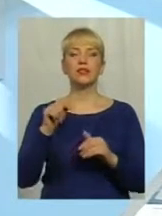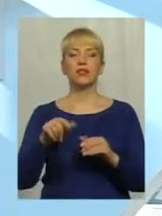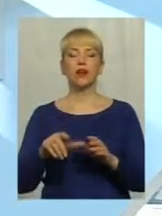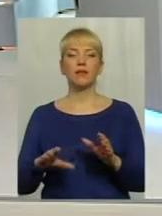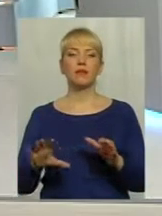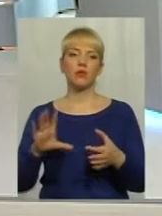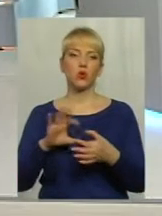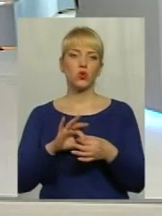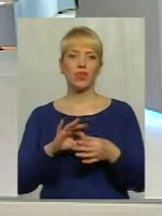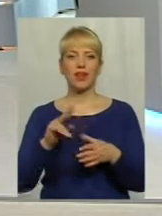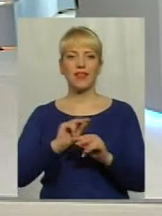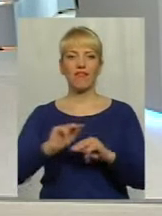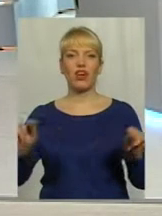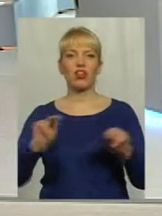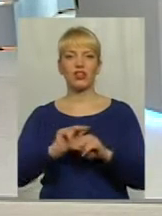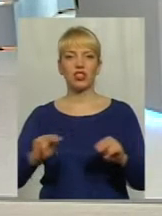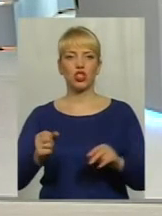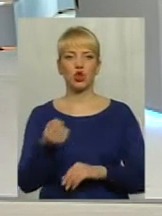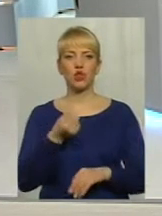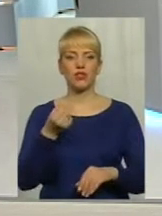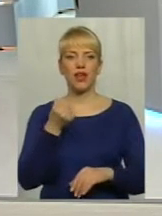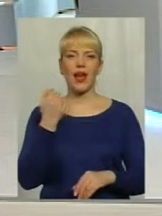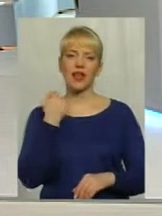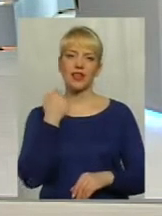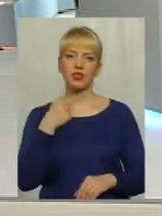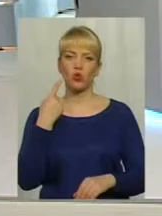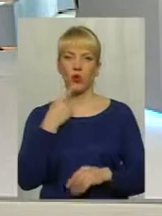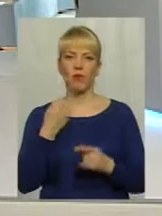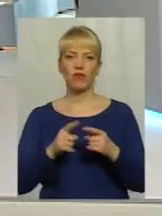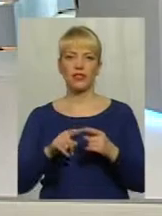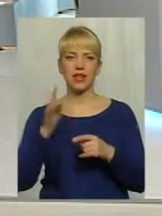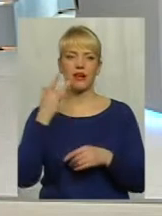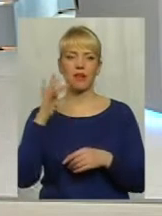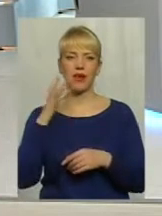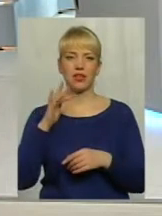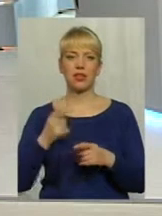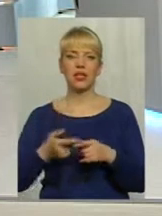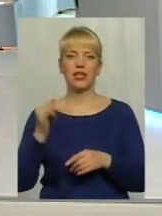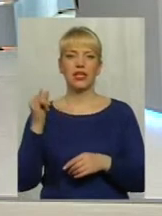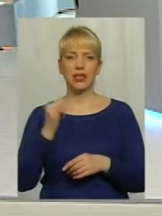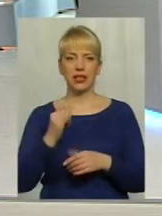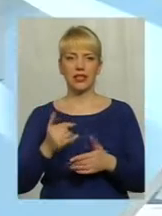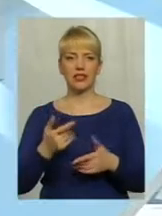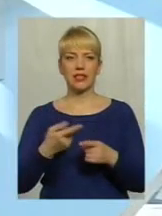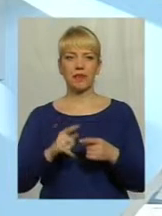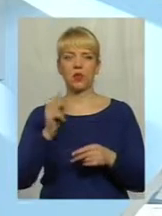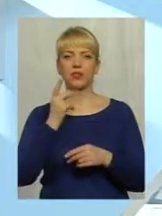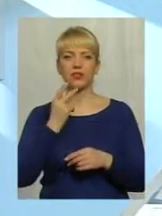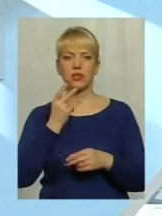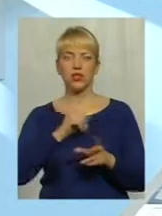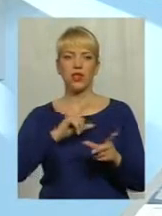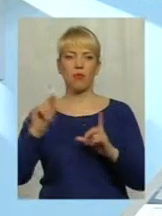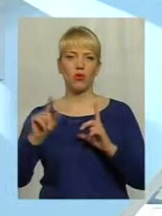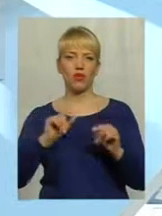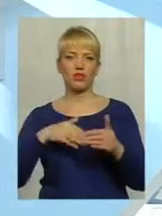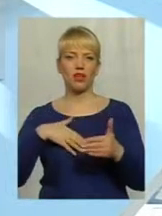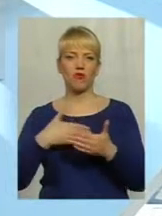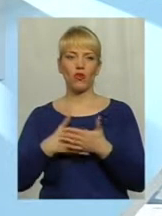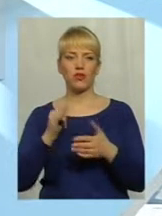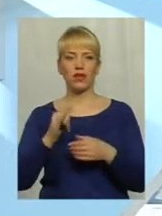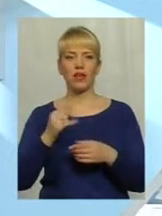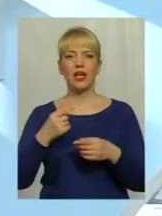викладачі, носії англійської мови Сполучених Штатів Америки. Це, знаєте, це постійні поїздки волонтерів і